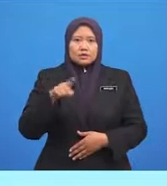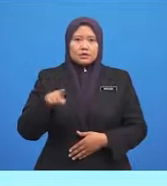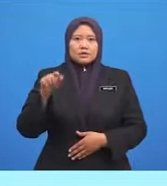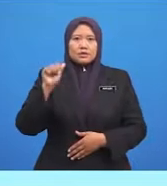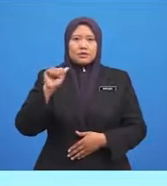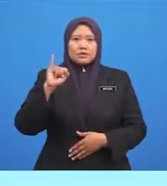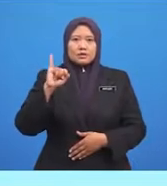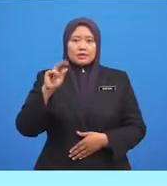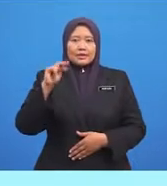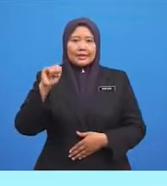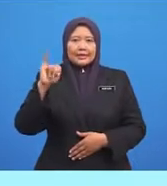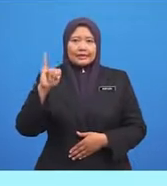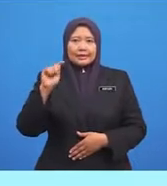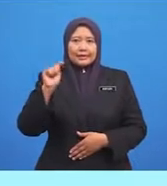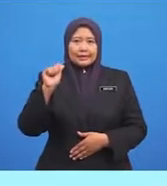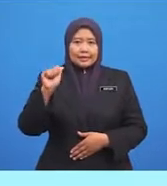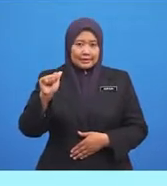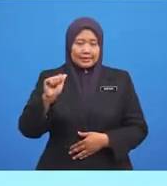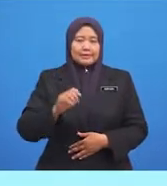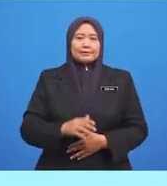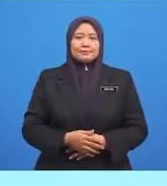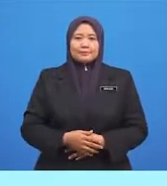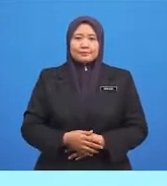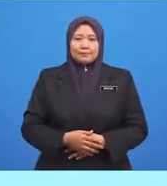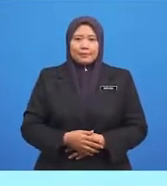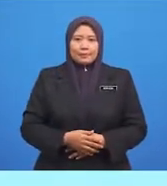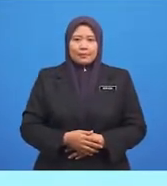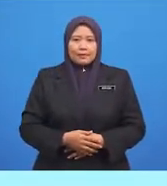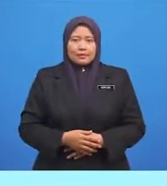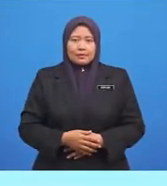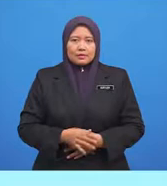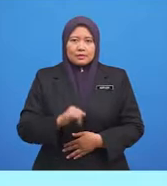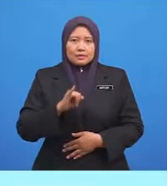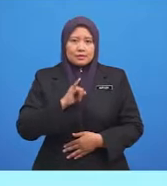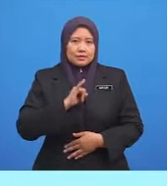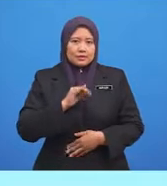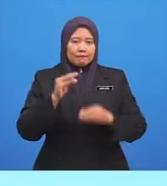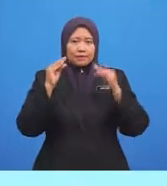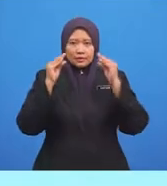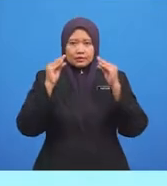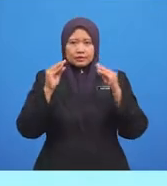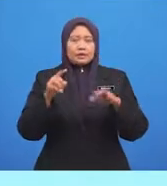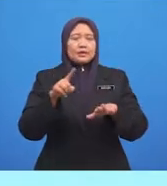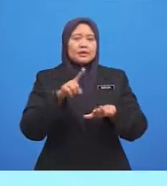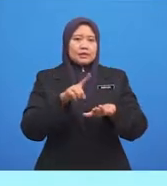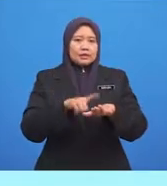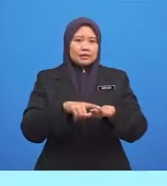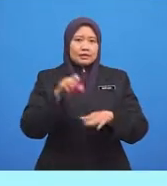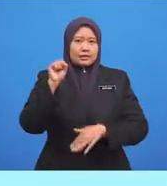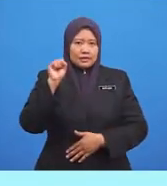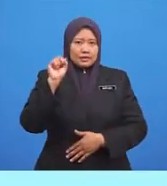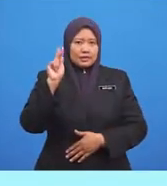binti Husin. Untuk pengetahuan kamu, cikgu mengajar di Sekolah